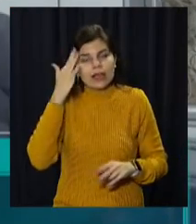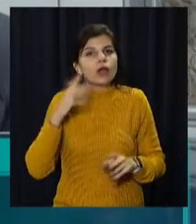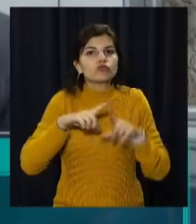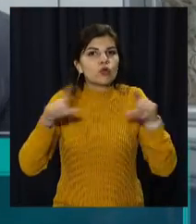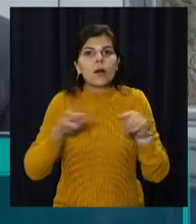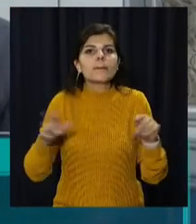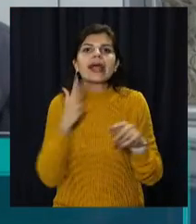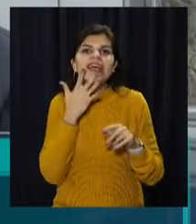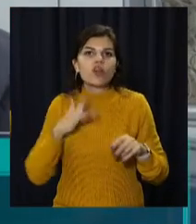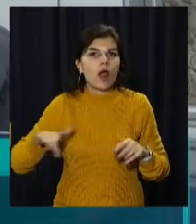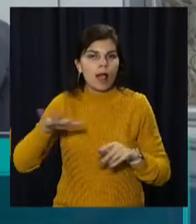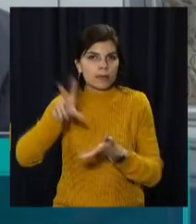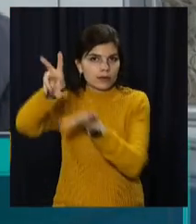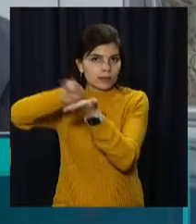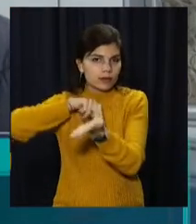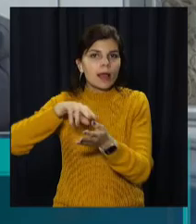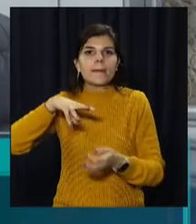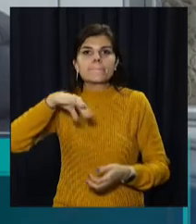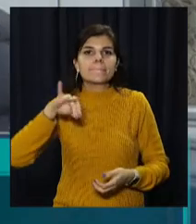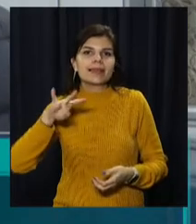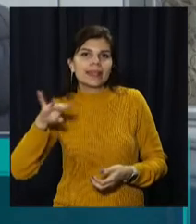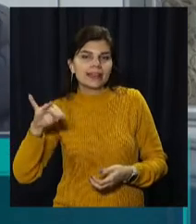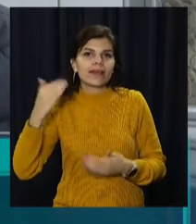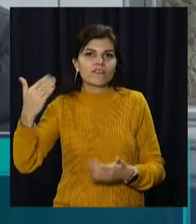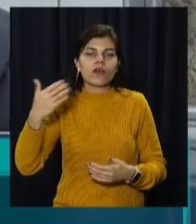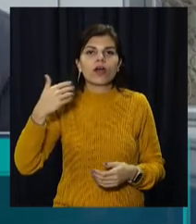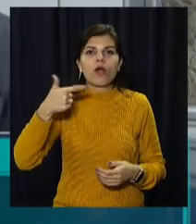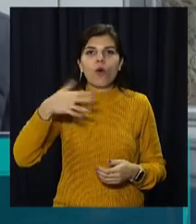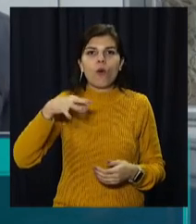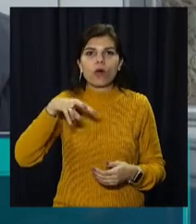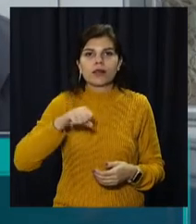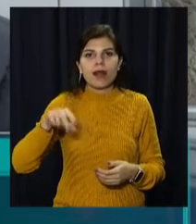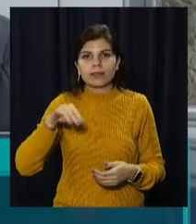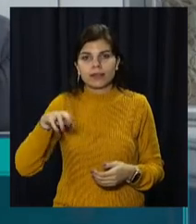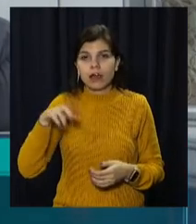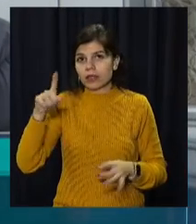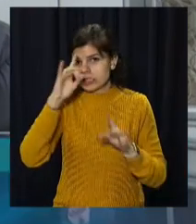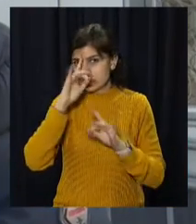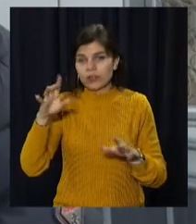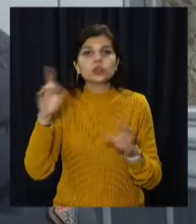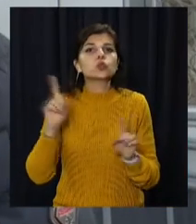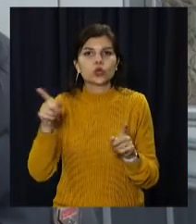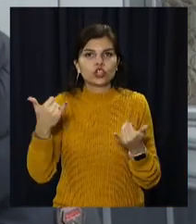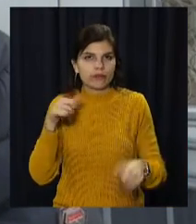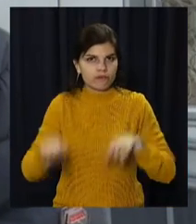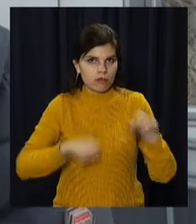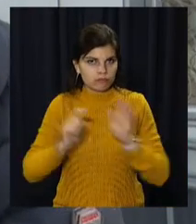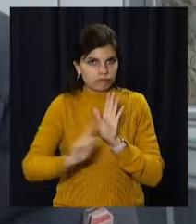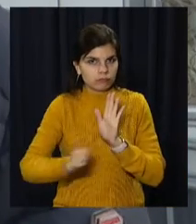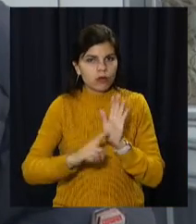як міні-Голландія. Вже зараз в Голландії дуже найпопулярний транспорт – це велосипеди, ведь вони